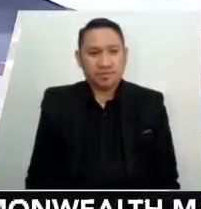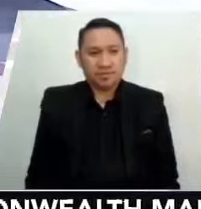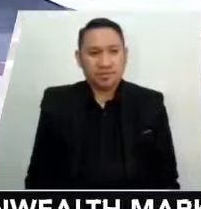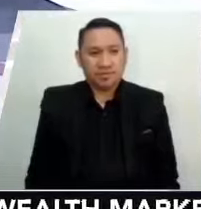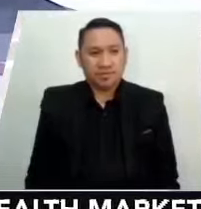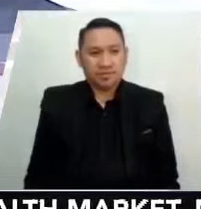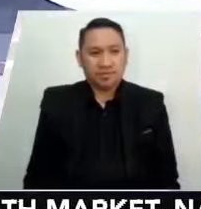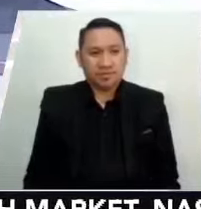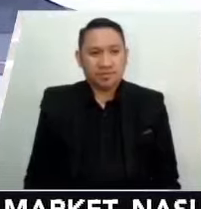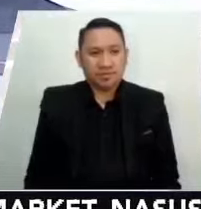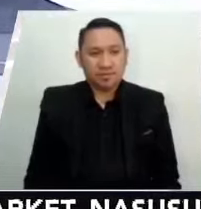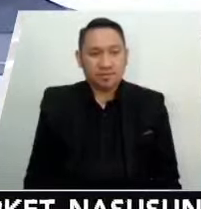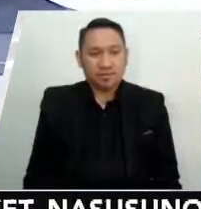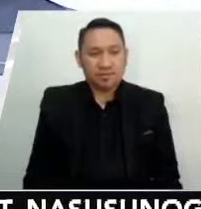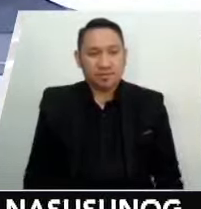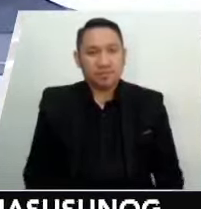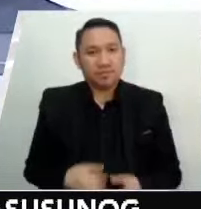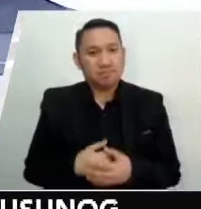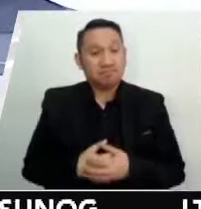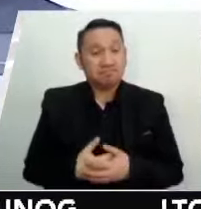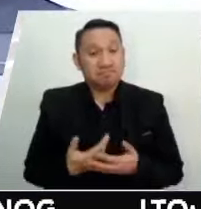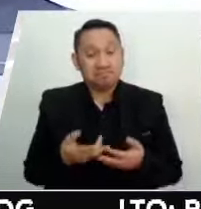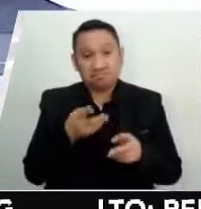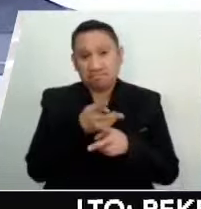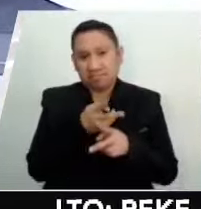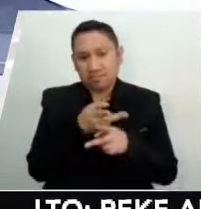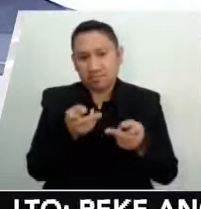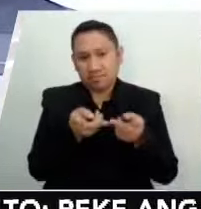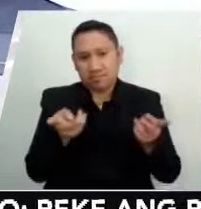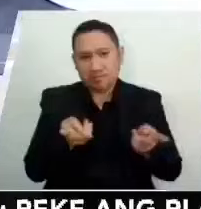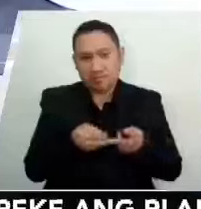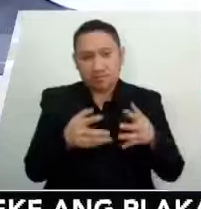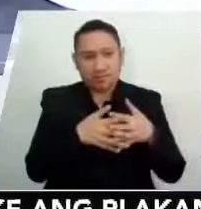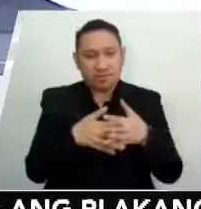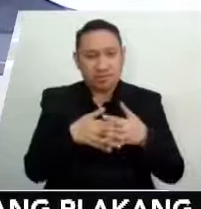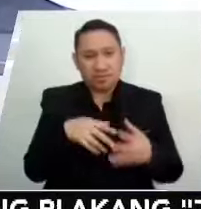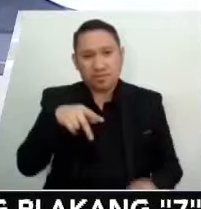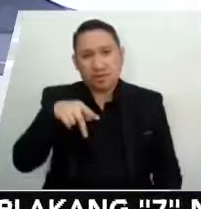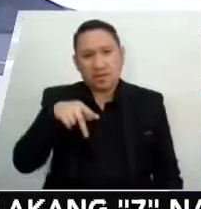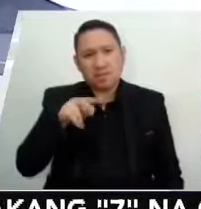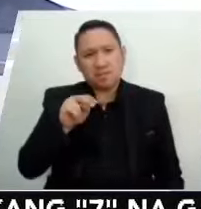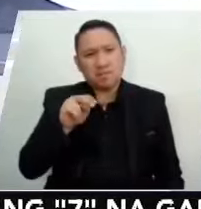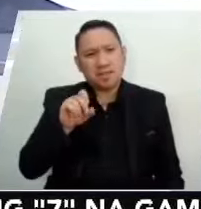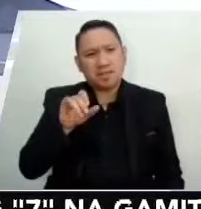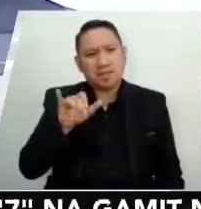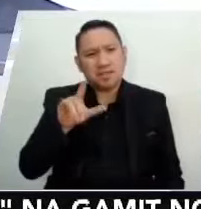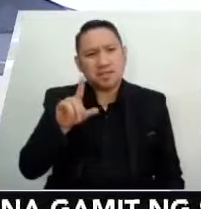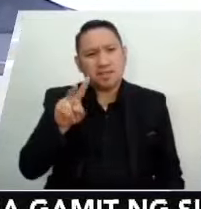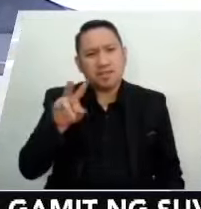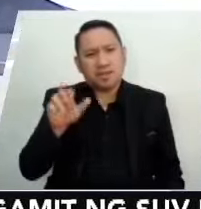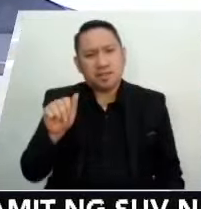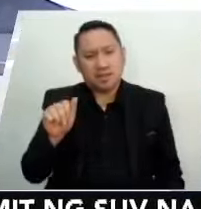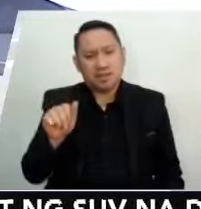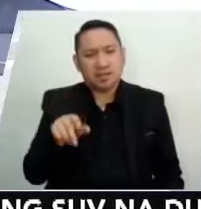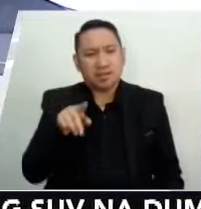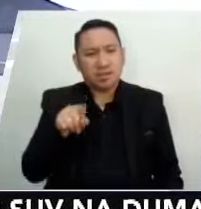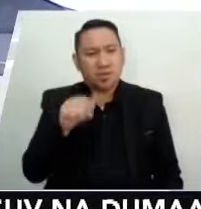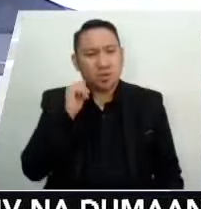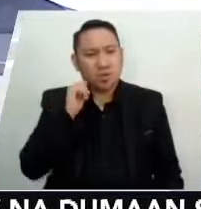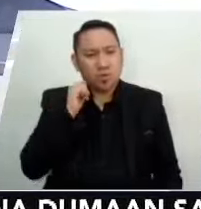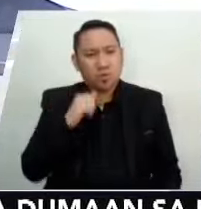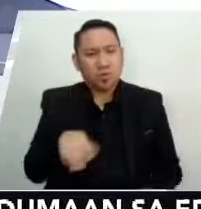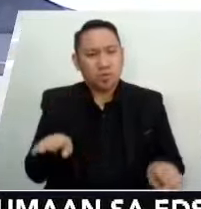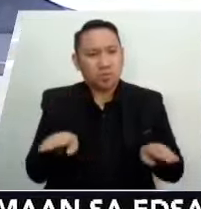isa sa mga binabantayang lugar sa US elections ang pennsylvania dahil ito ay swing state kung saan halos pantay ang suporta kina us Vice